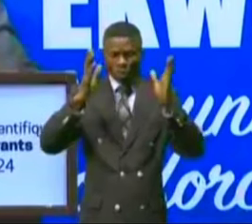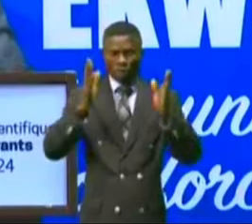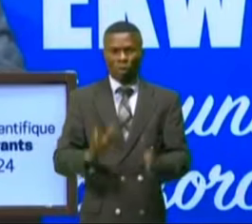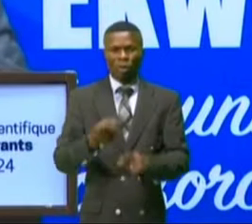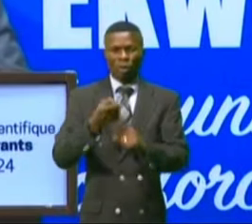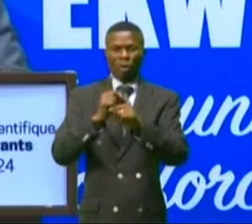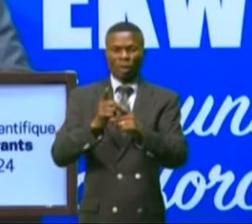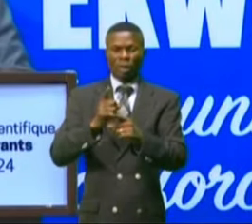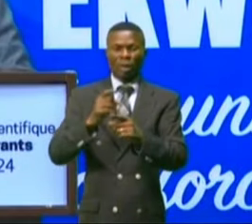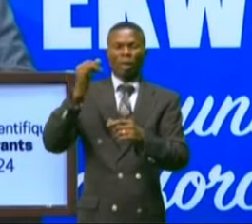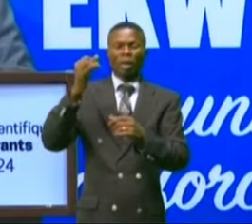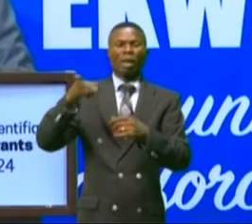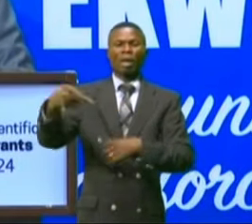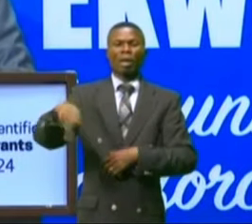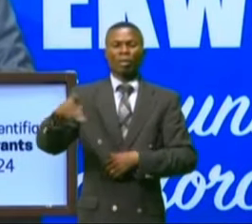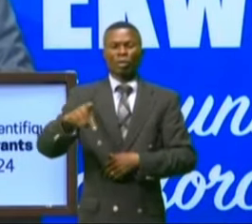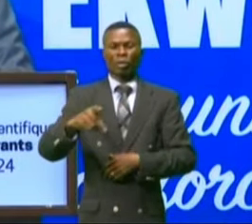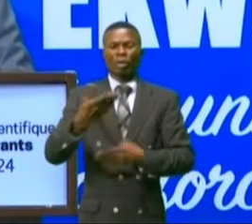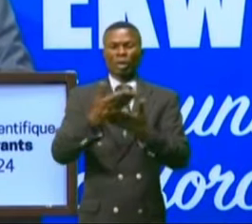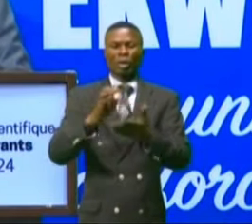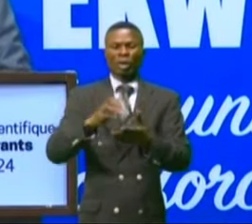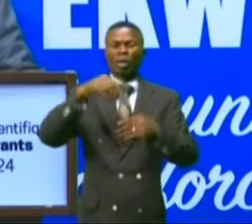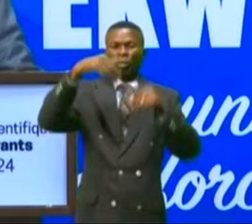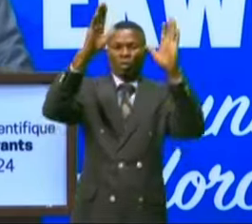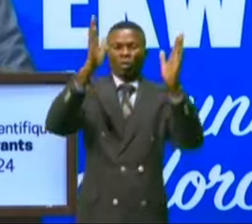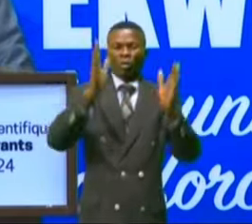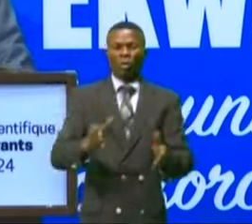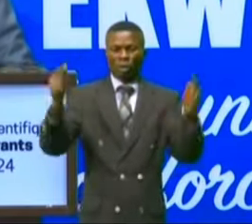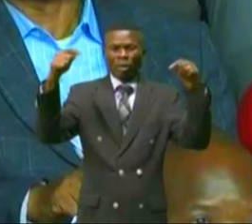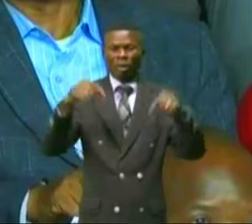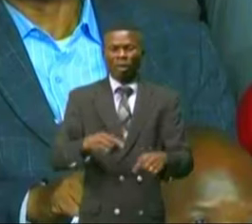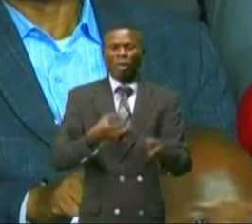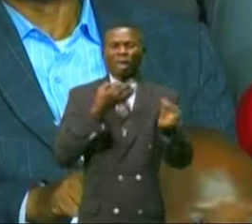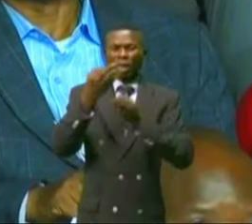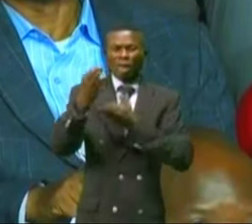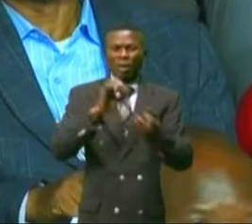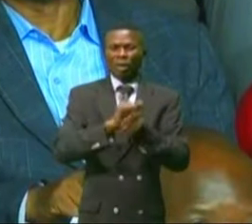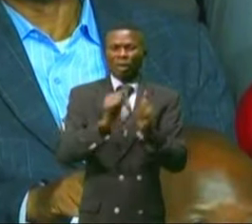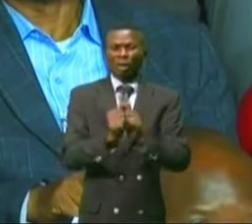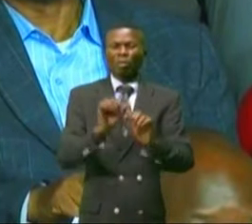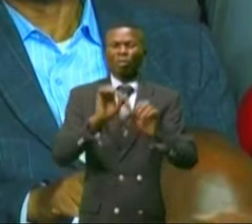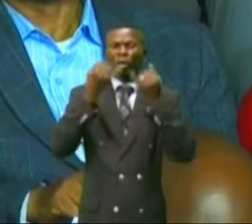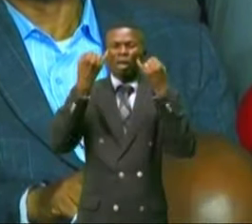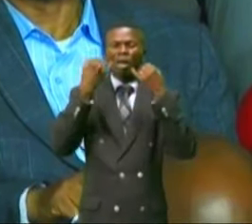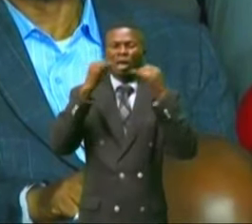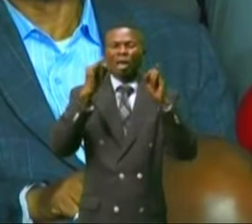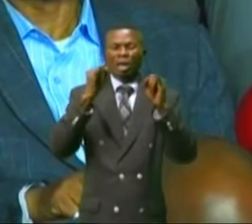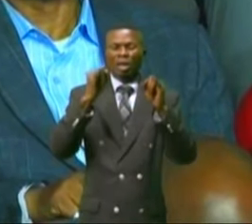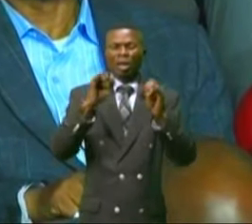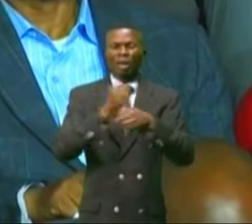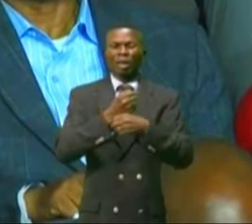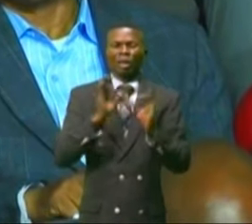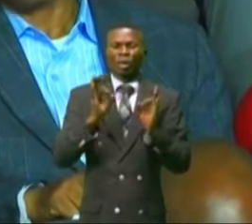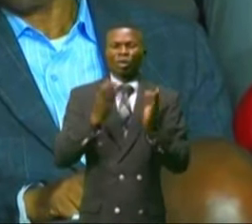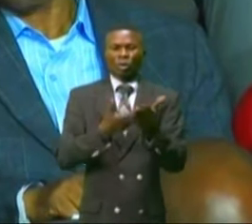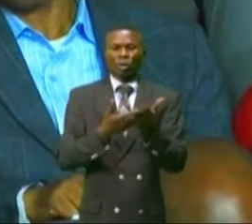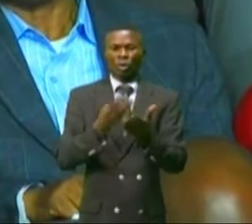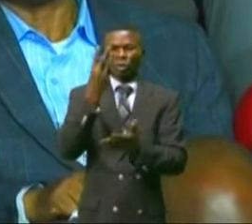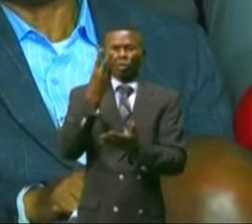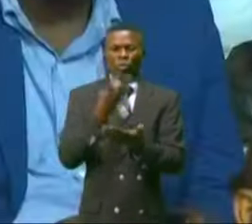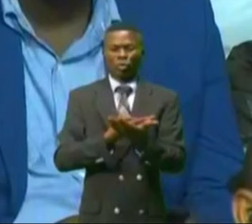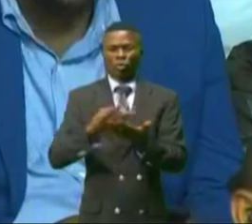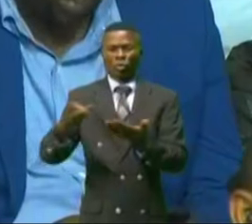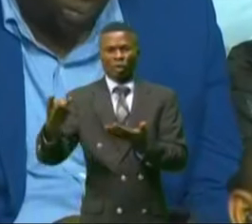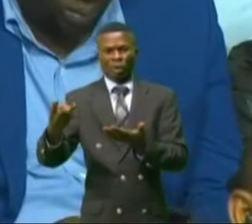de l'intérieur et une partie de l'extérieur. Ils ont exposé leurs prix d'invention et d'innovation. Au bout de 3 semaines,